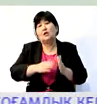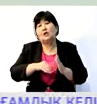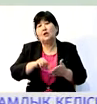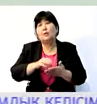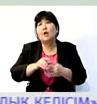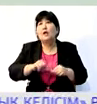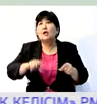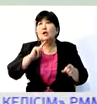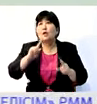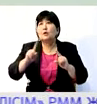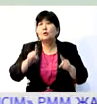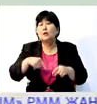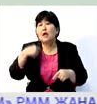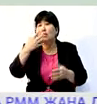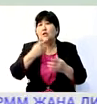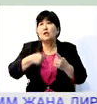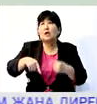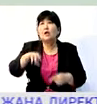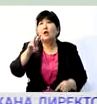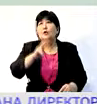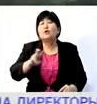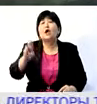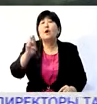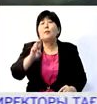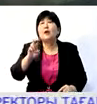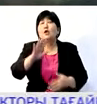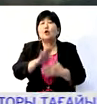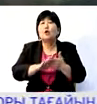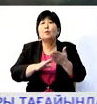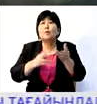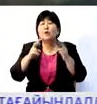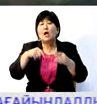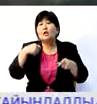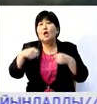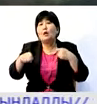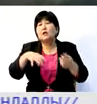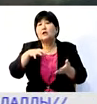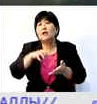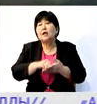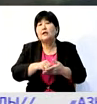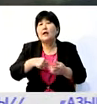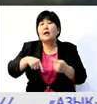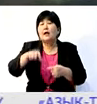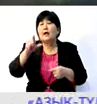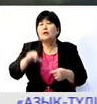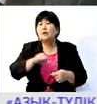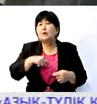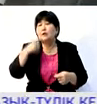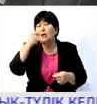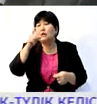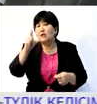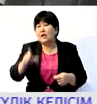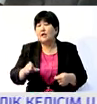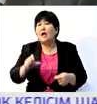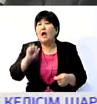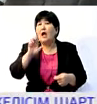Кеңес отырысында сондай-ақ жеке кәсіпкер Нұржан Бакеевтің өтініші қаралды. Сауда саттықпен айналысатын кәсіп иесі өткен жылы жеке адамнан